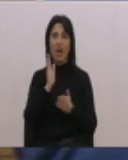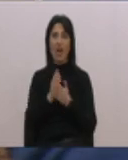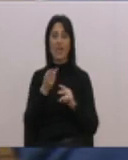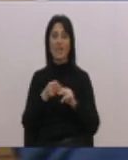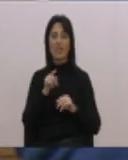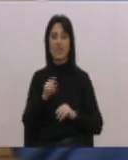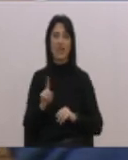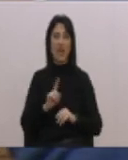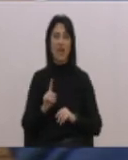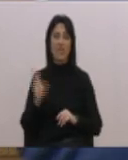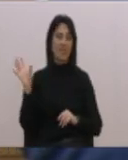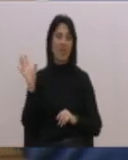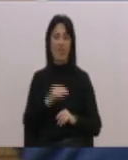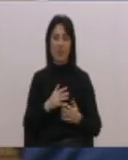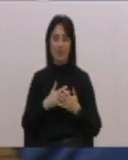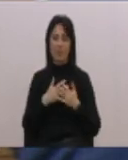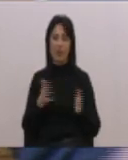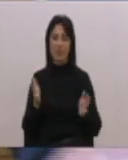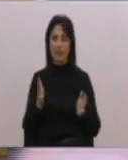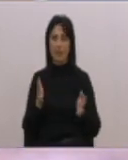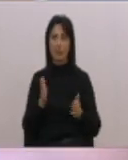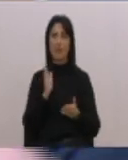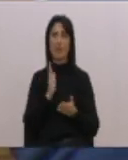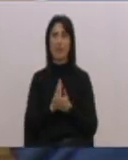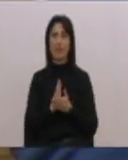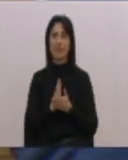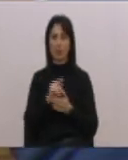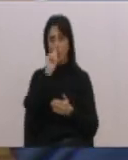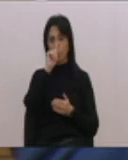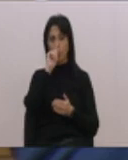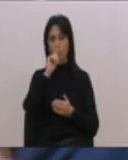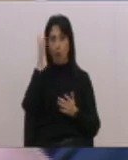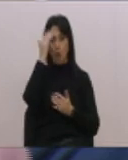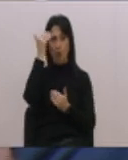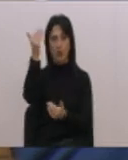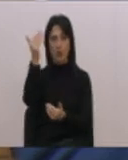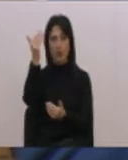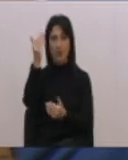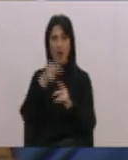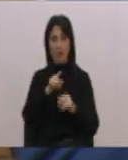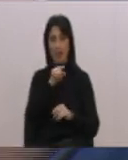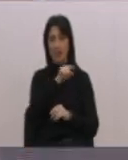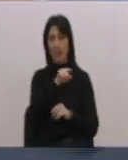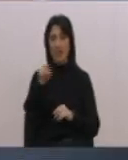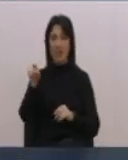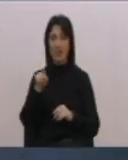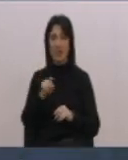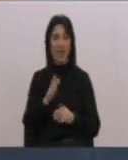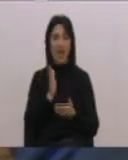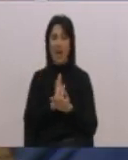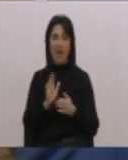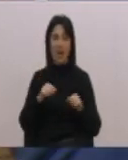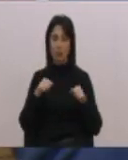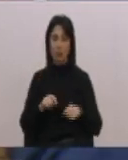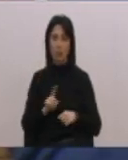ის, რაც ყველაზე მეტად არის პუტინის ოცნება. ამიტომაც თქვენ არა გაქვთ